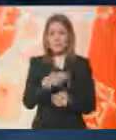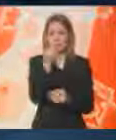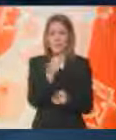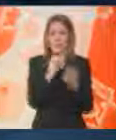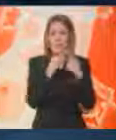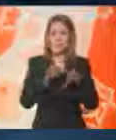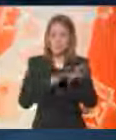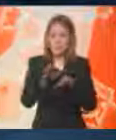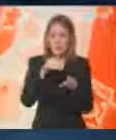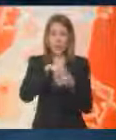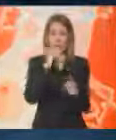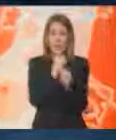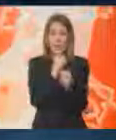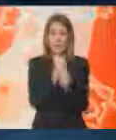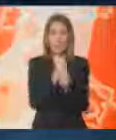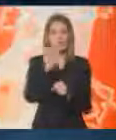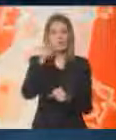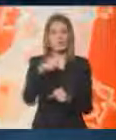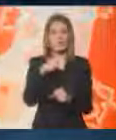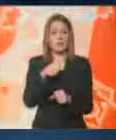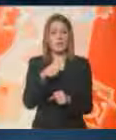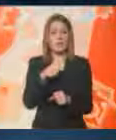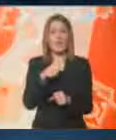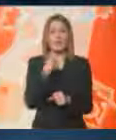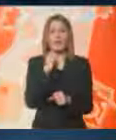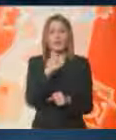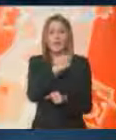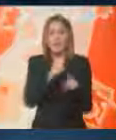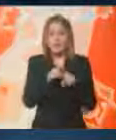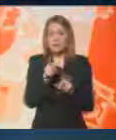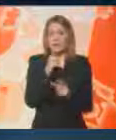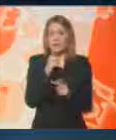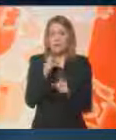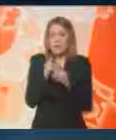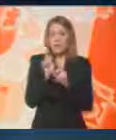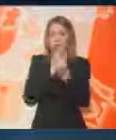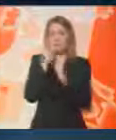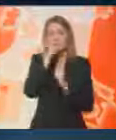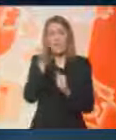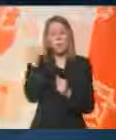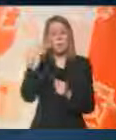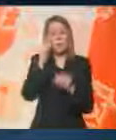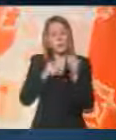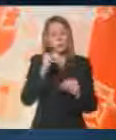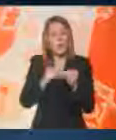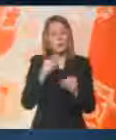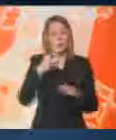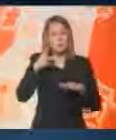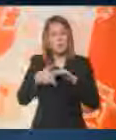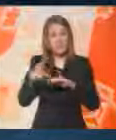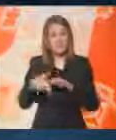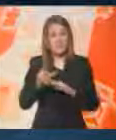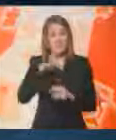posebno ministarstvu unutrašnjih poslova da načine i oni napor kako bi se ovaj problem što pre rešio, odnosno kako bi